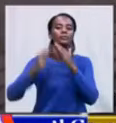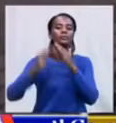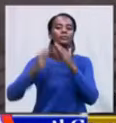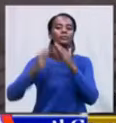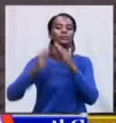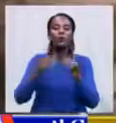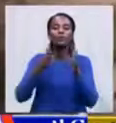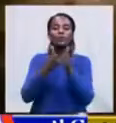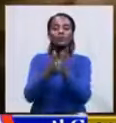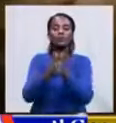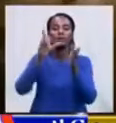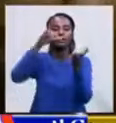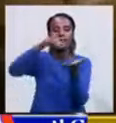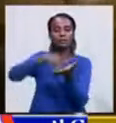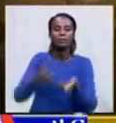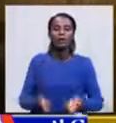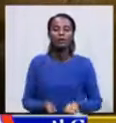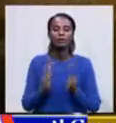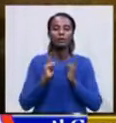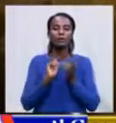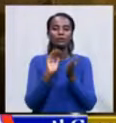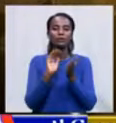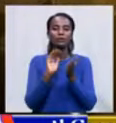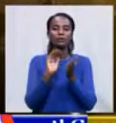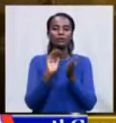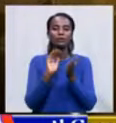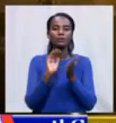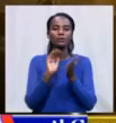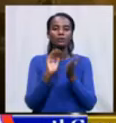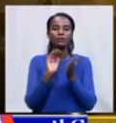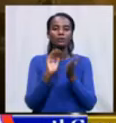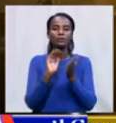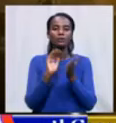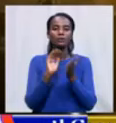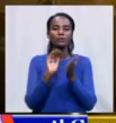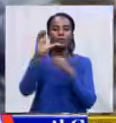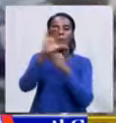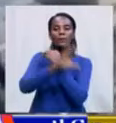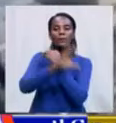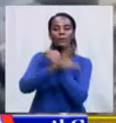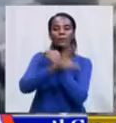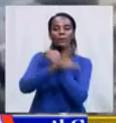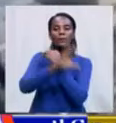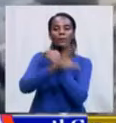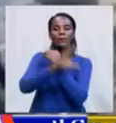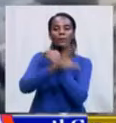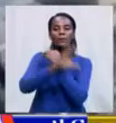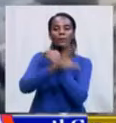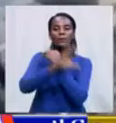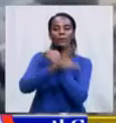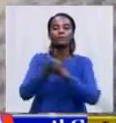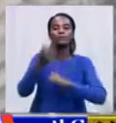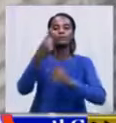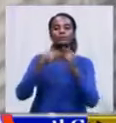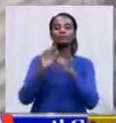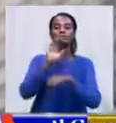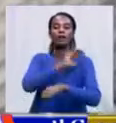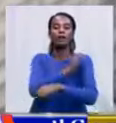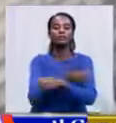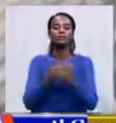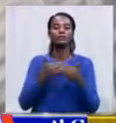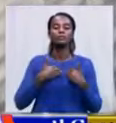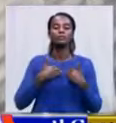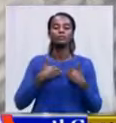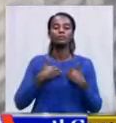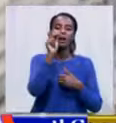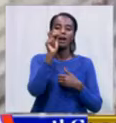እንደሚቀጥል በወልቂጤ ከተማ ነዋሪ የሆኑ የህብረተሰብ ክፍሎች ተናግረዋል። በሀገሪቱ ላይ ሁለንተናዊ ለውጥ ለማምጣት አቅም ያለውን